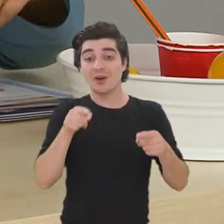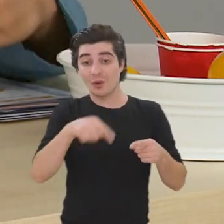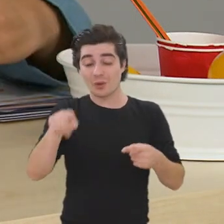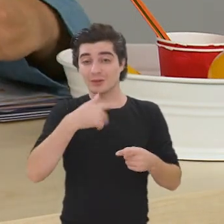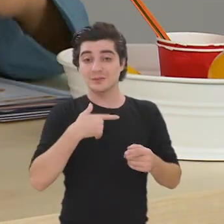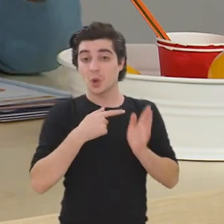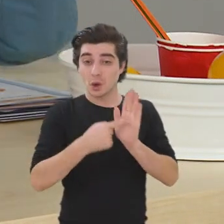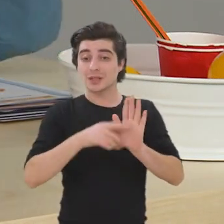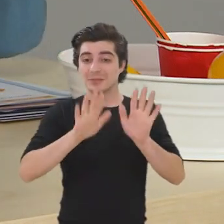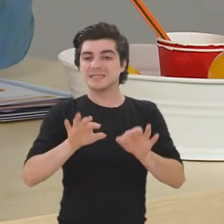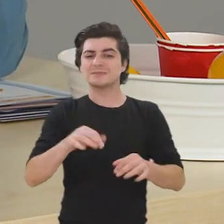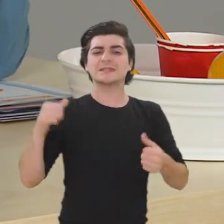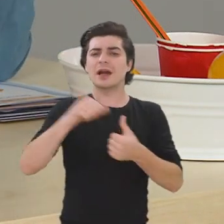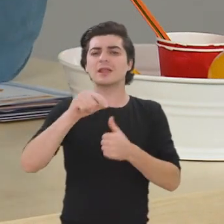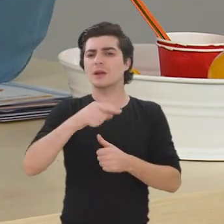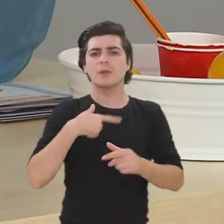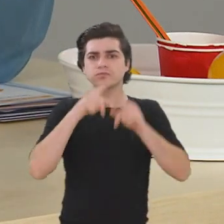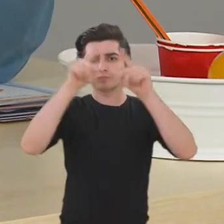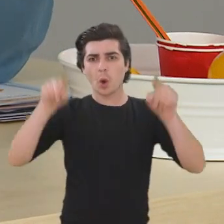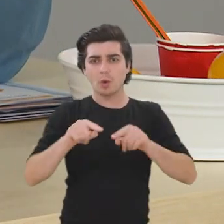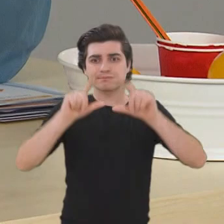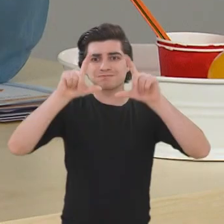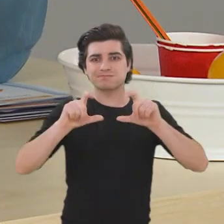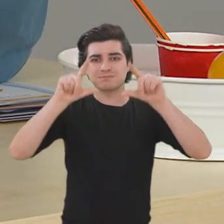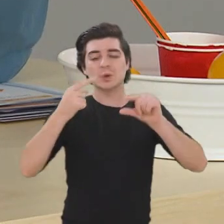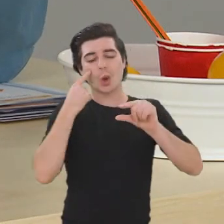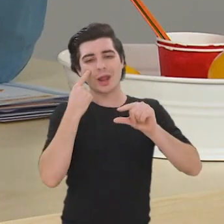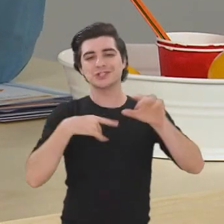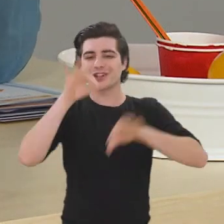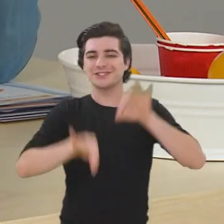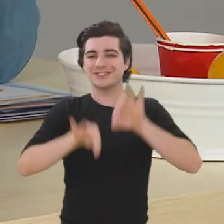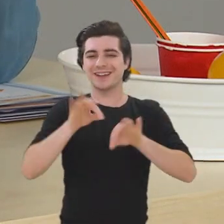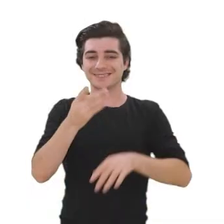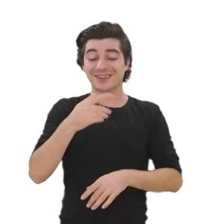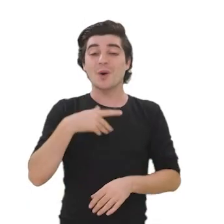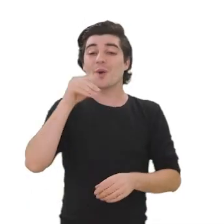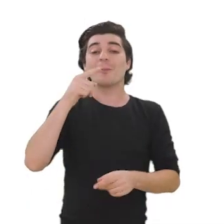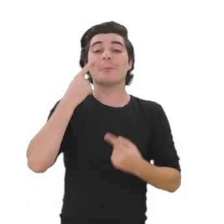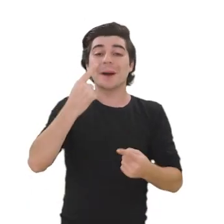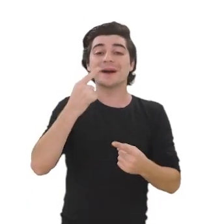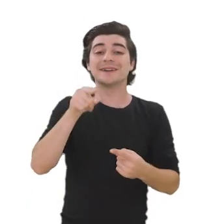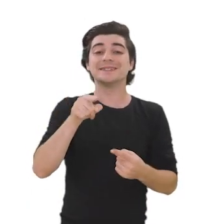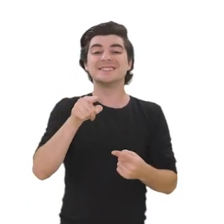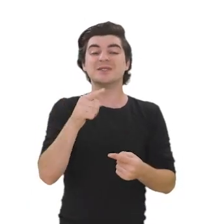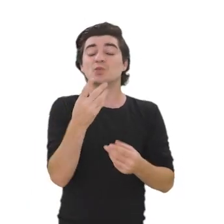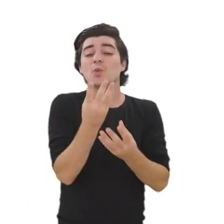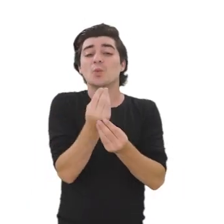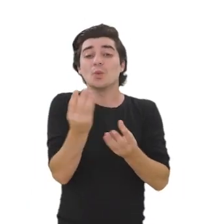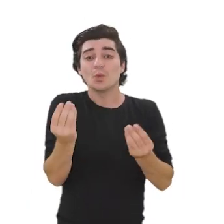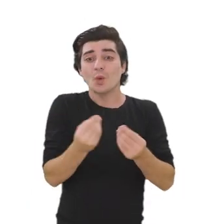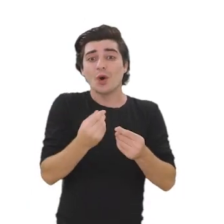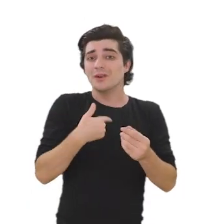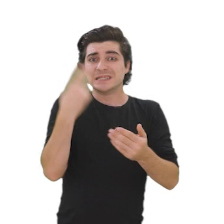olanları gösterdik. Şimdi tekrar boyutları farklı olanları inceleyeceğiz. Bunun için bir